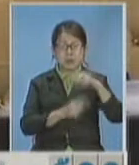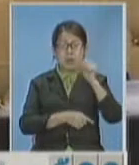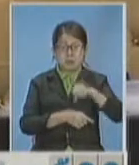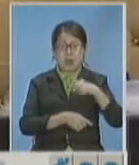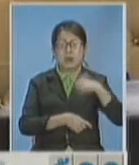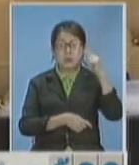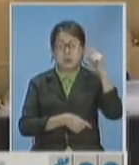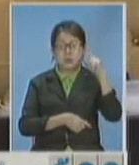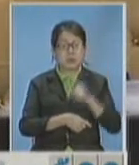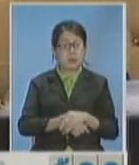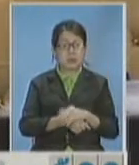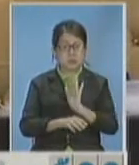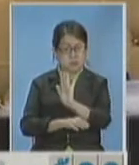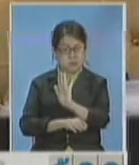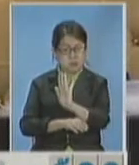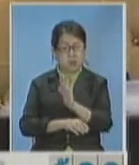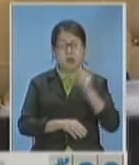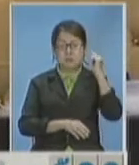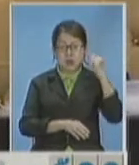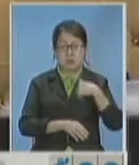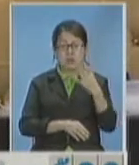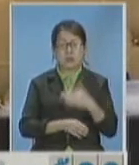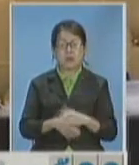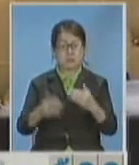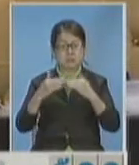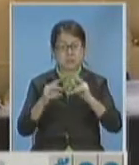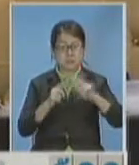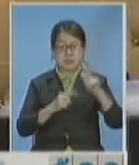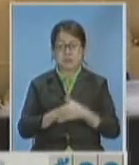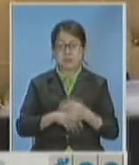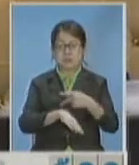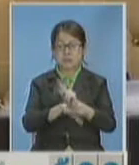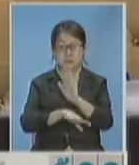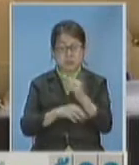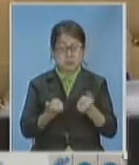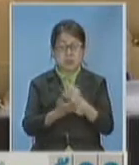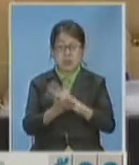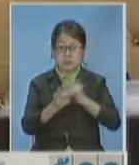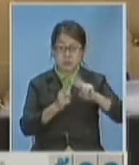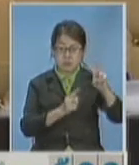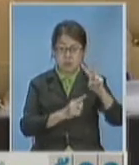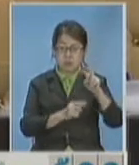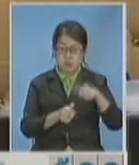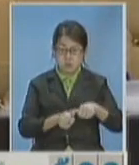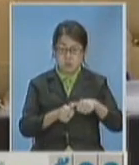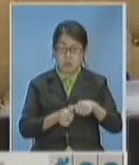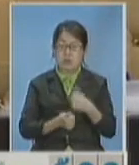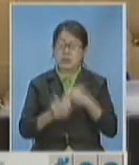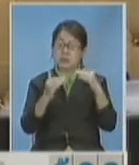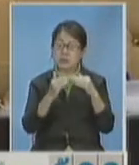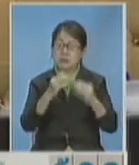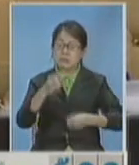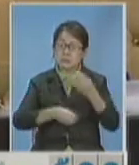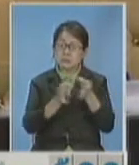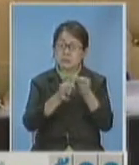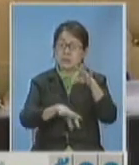าน ท่านอย่า ท่ านเลยฮะ ผมผ่านไปประการที่3เลยครับ ท่านฮะนี่เป็นวาระที่2แล้วท่านใช้สิทธิ์อภิปรายในฐ